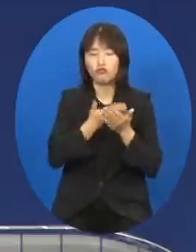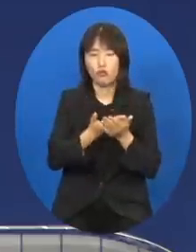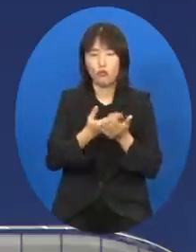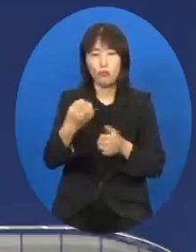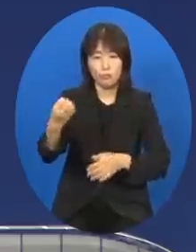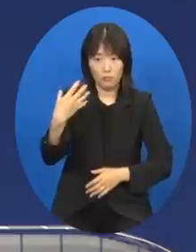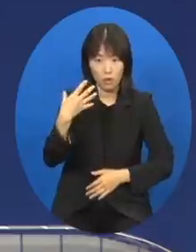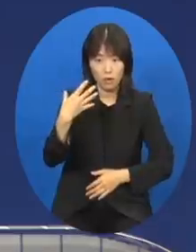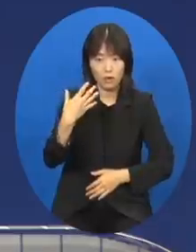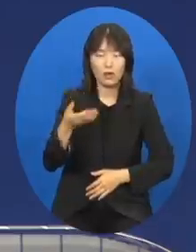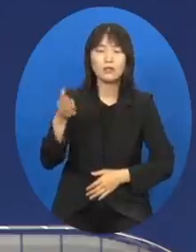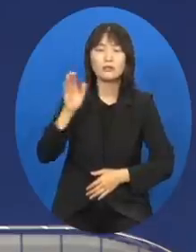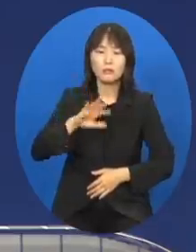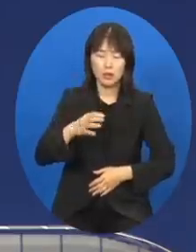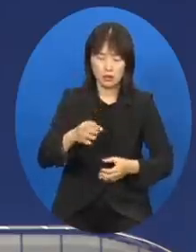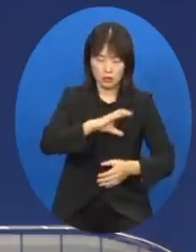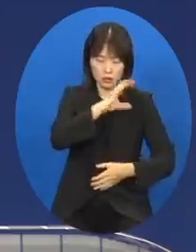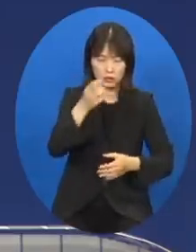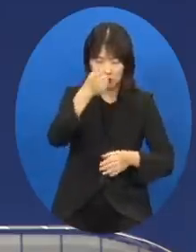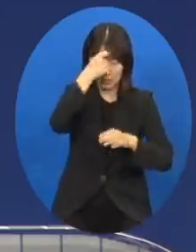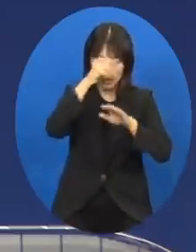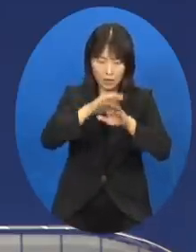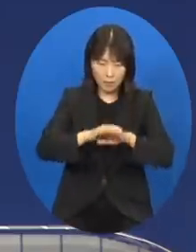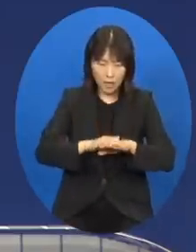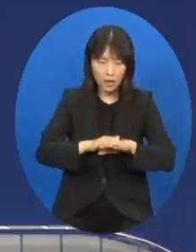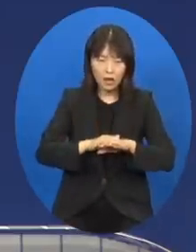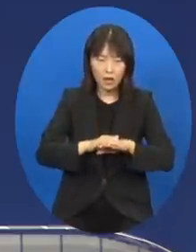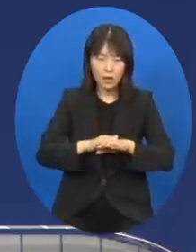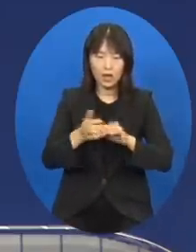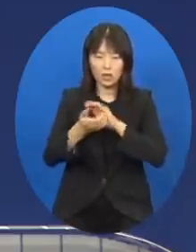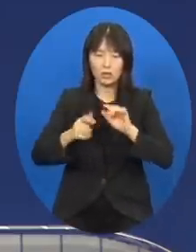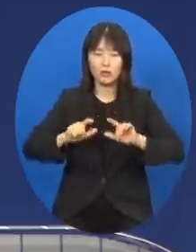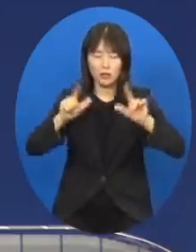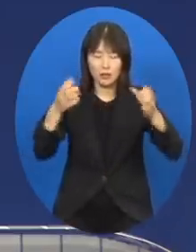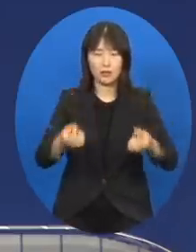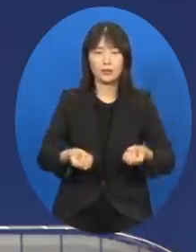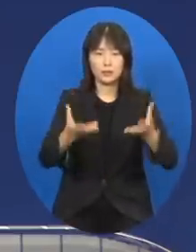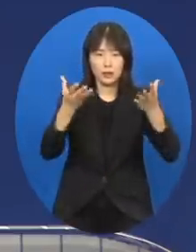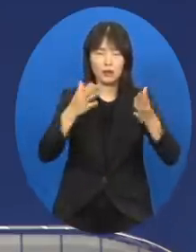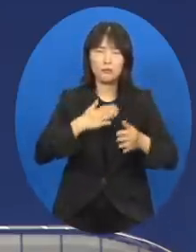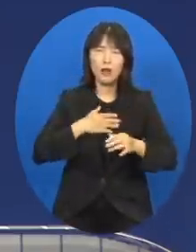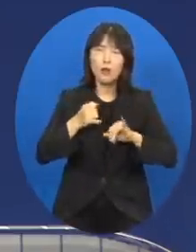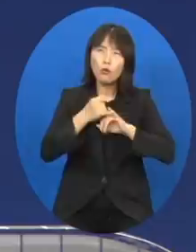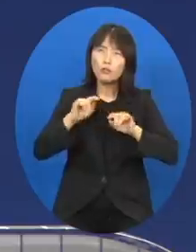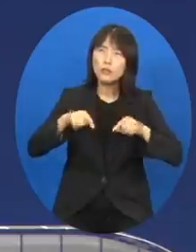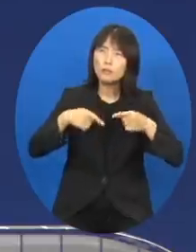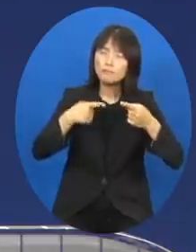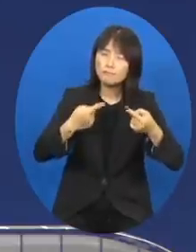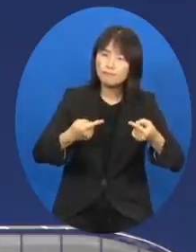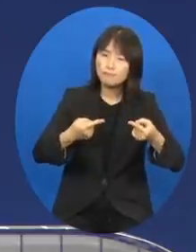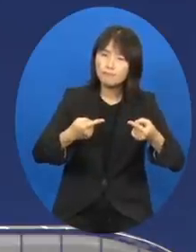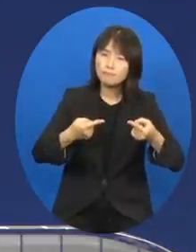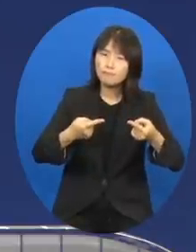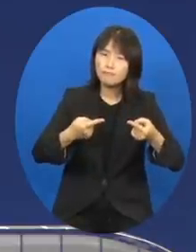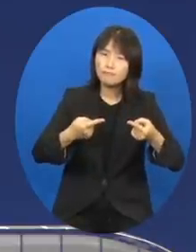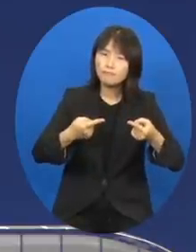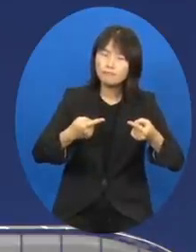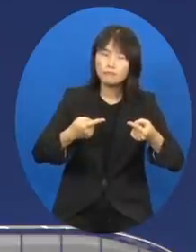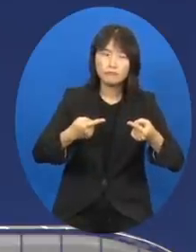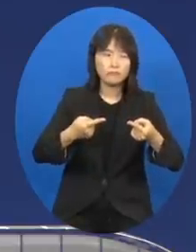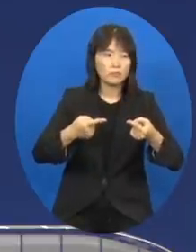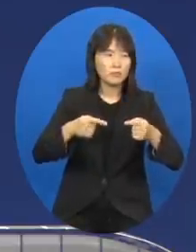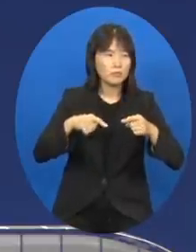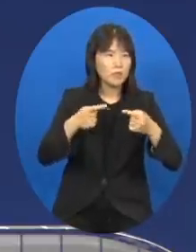그런데 성탄절 예배, 성탄 전야 행사, 아유, 내가 뭐 꼭 참석했다고 또 안 했다고